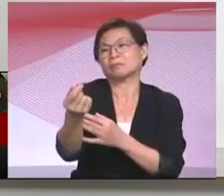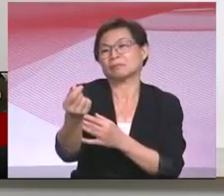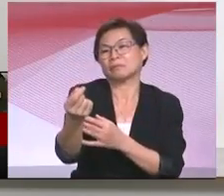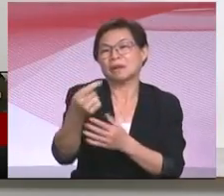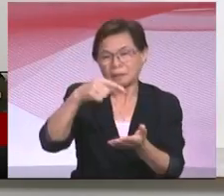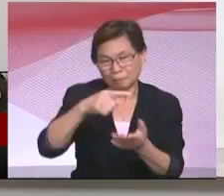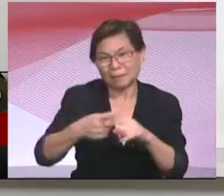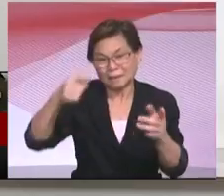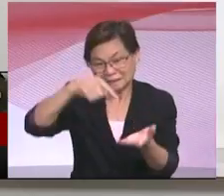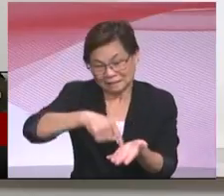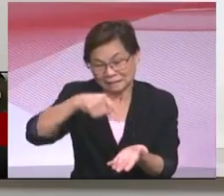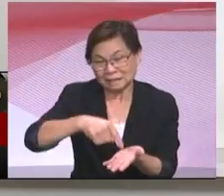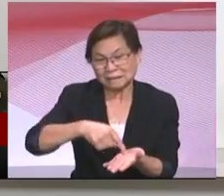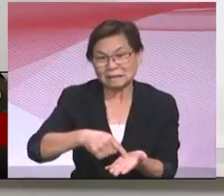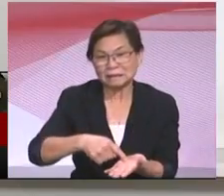Tetapi ini adalah